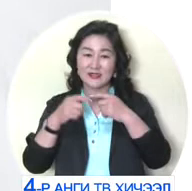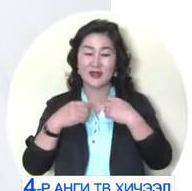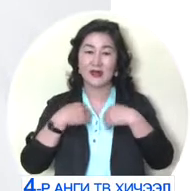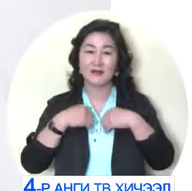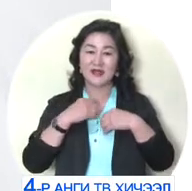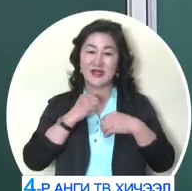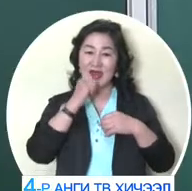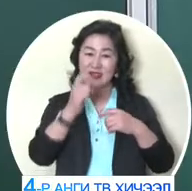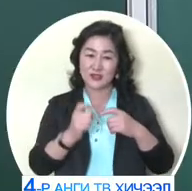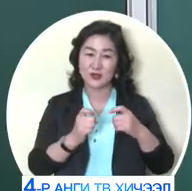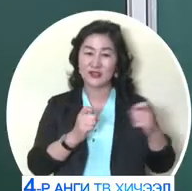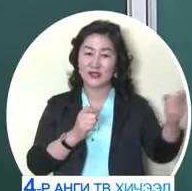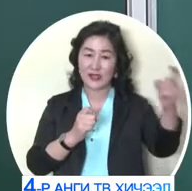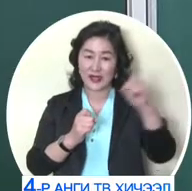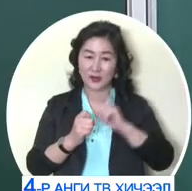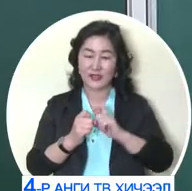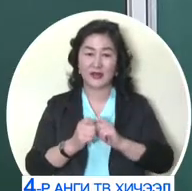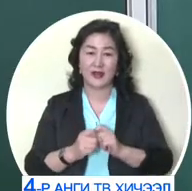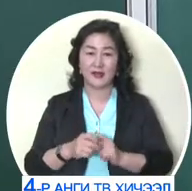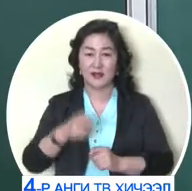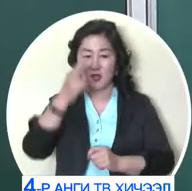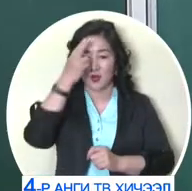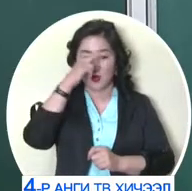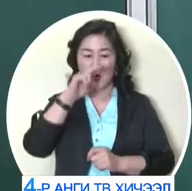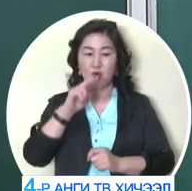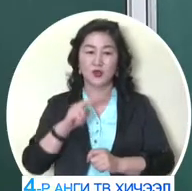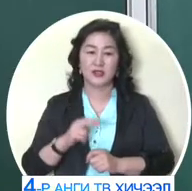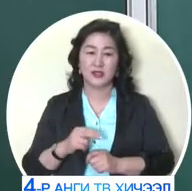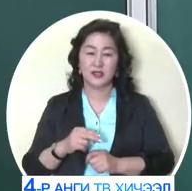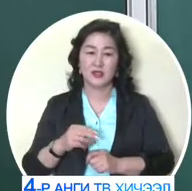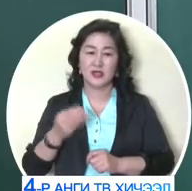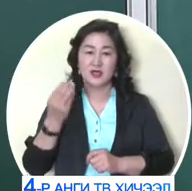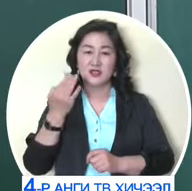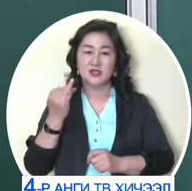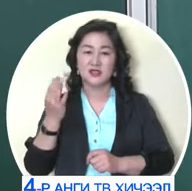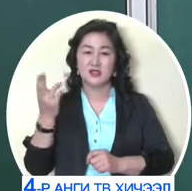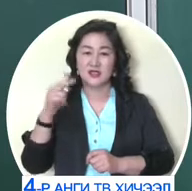хариулаарай. Хүүд шийдтэн